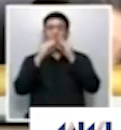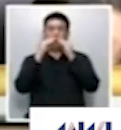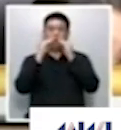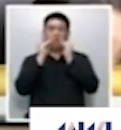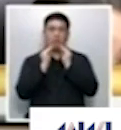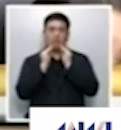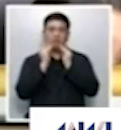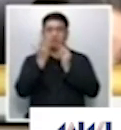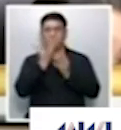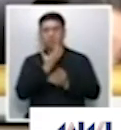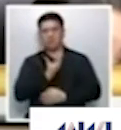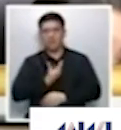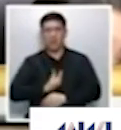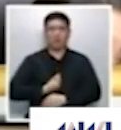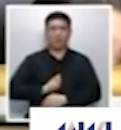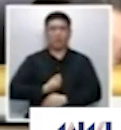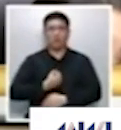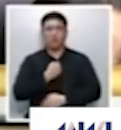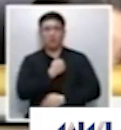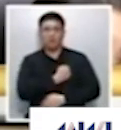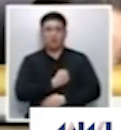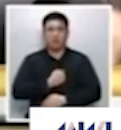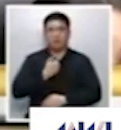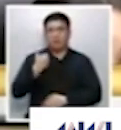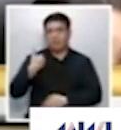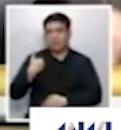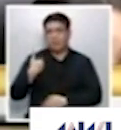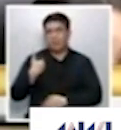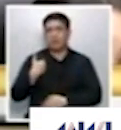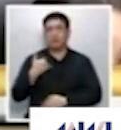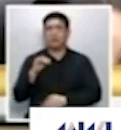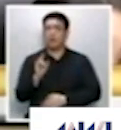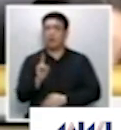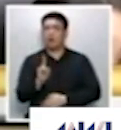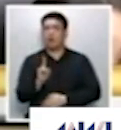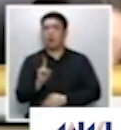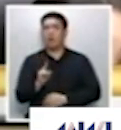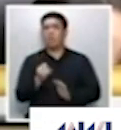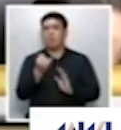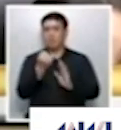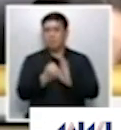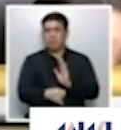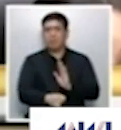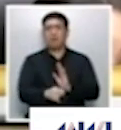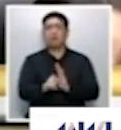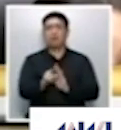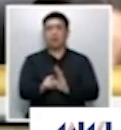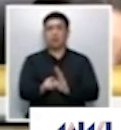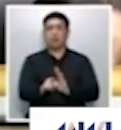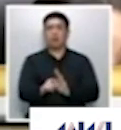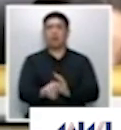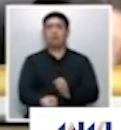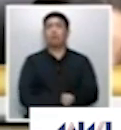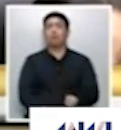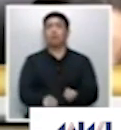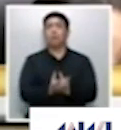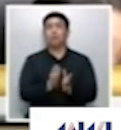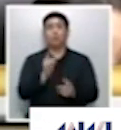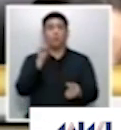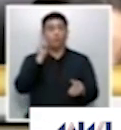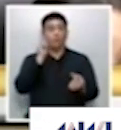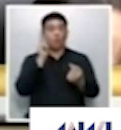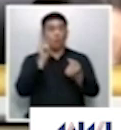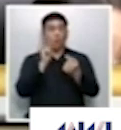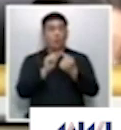มณ์โศกเศร้าครับเรียกว่าผิดปกติเป็นการทำลายอนาคตของ